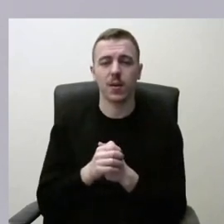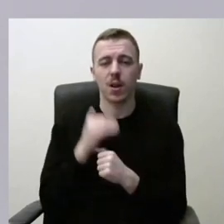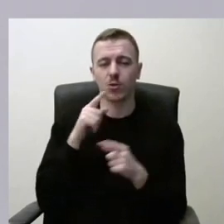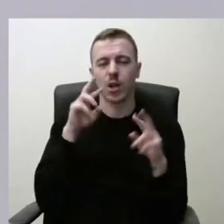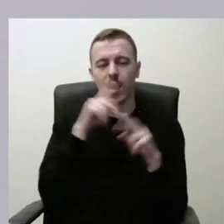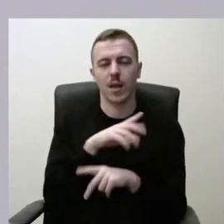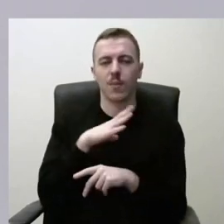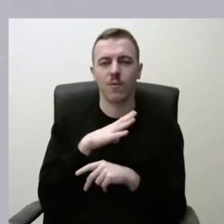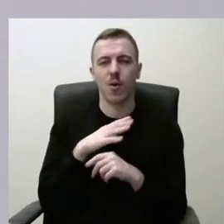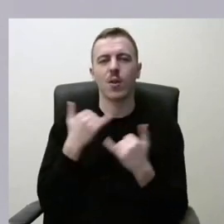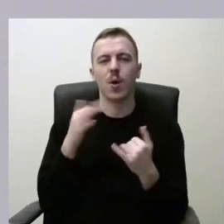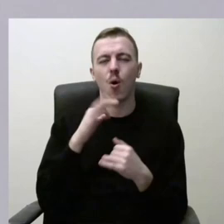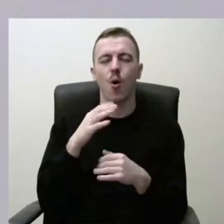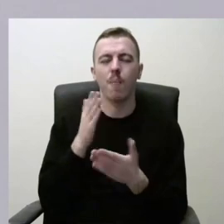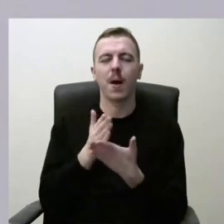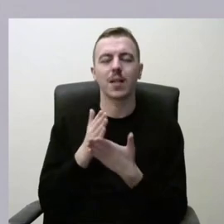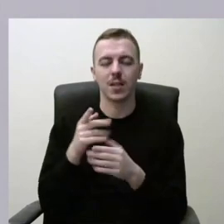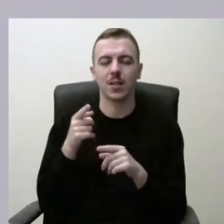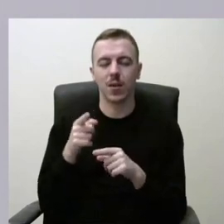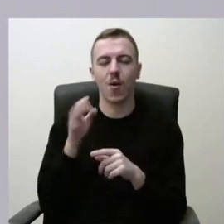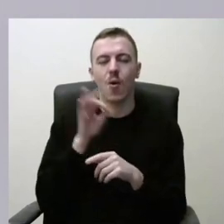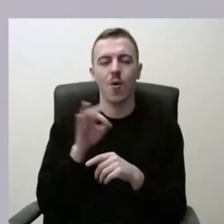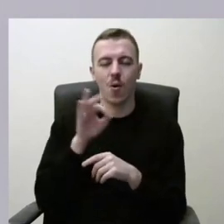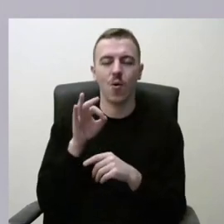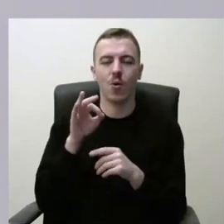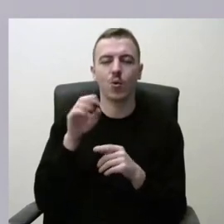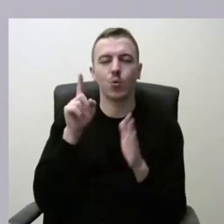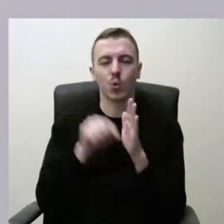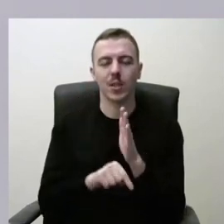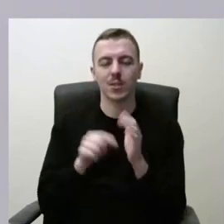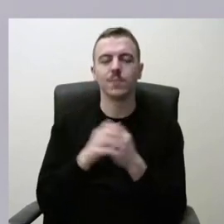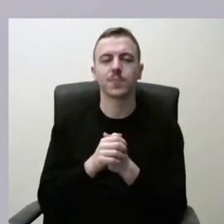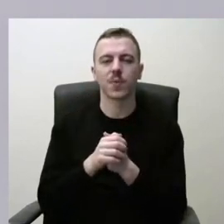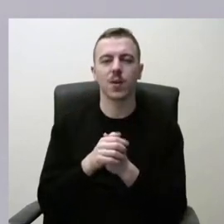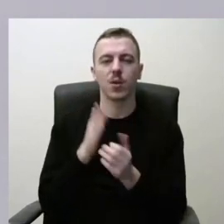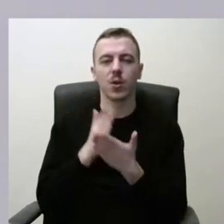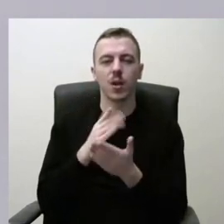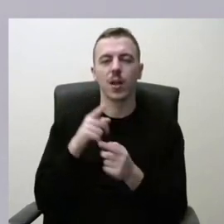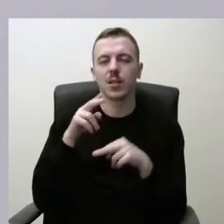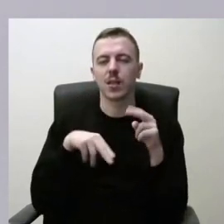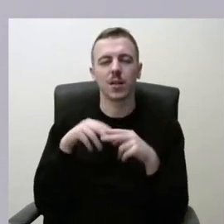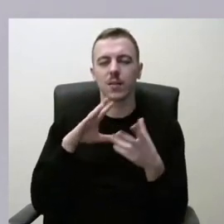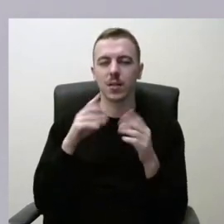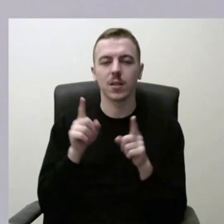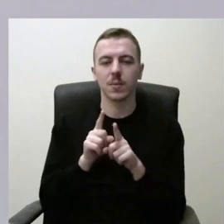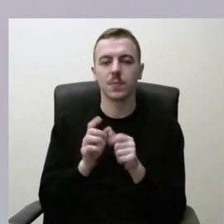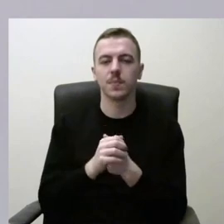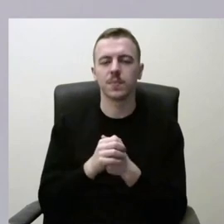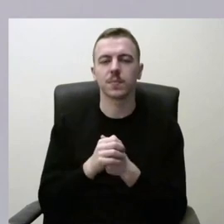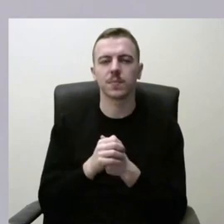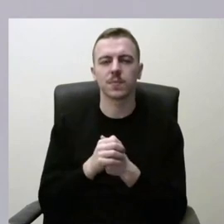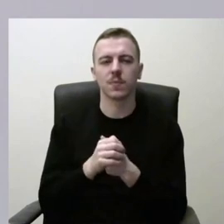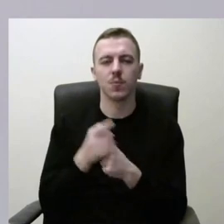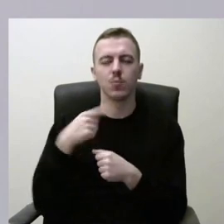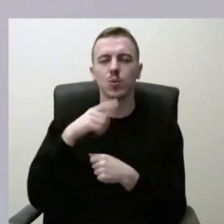O dabar dėl pagrindinių dalykų, dėl turinio. Ugdymo, ten milijonai, ką ten statys, viskas to taip. Mus domina